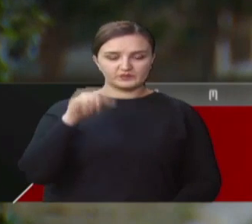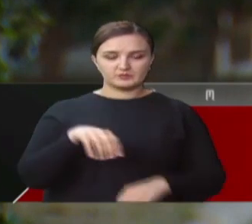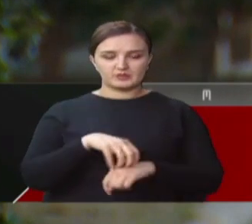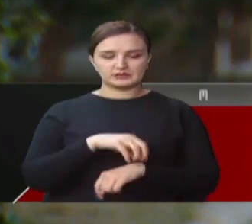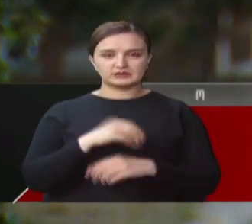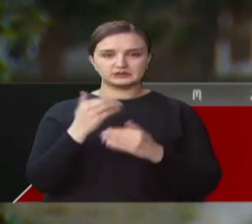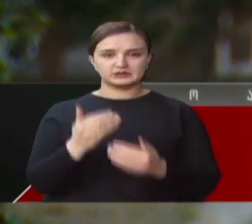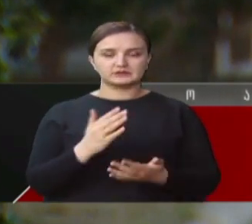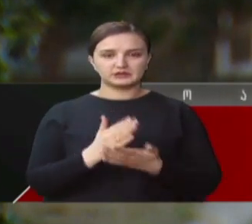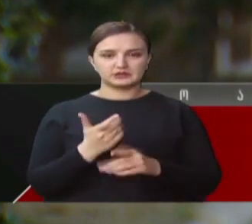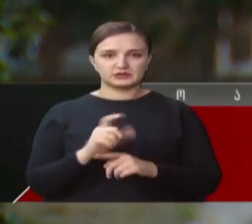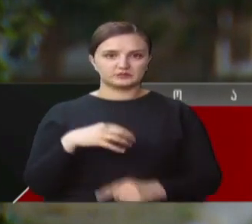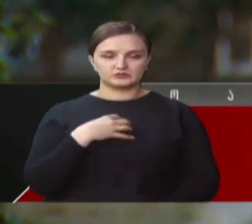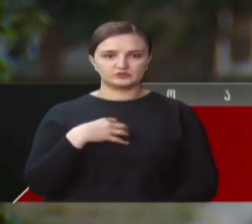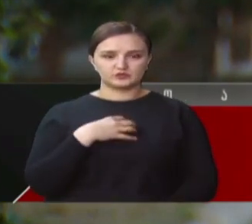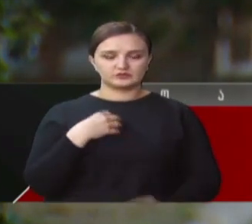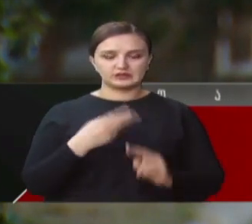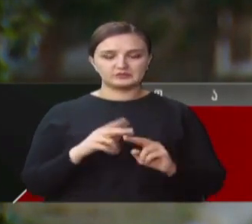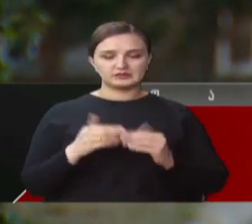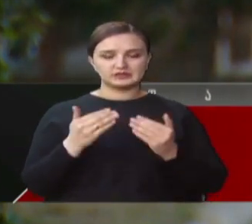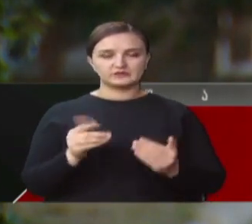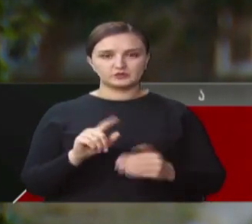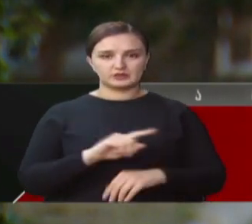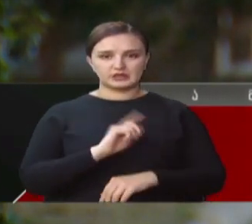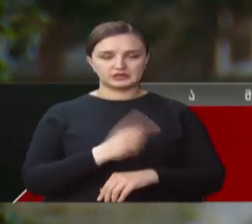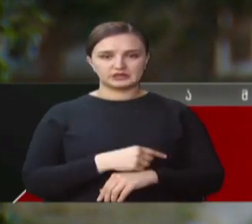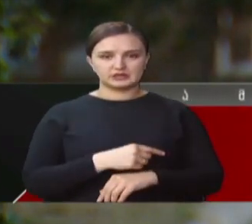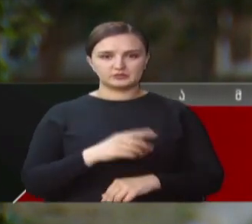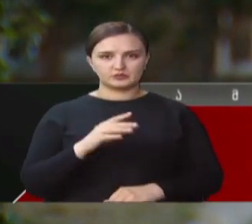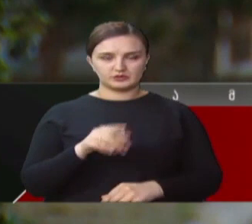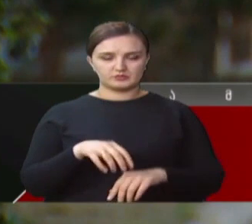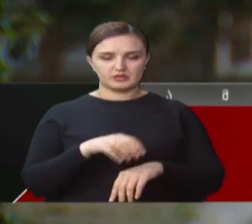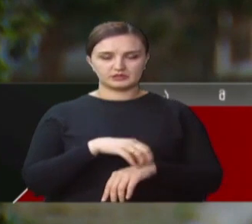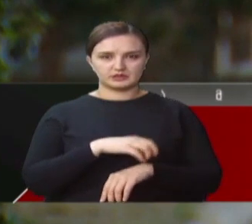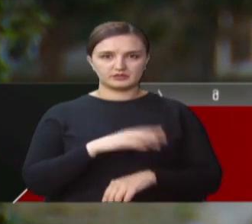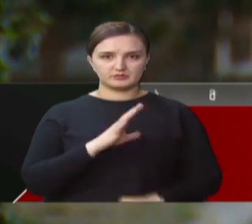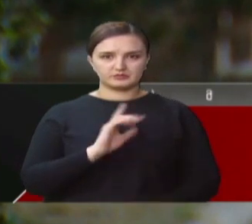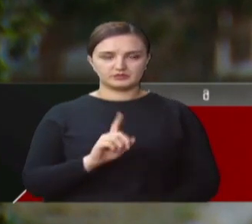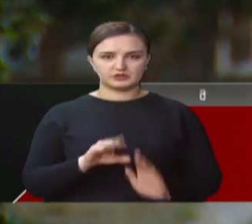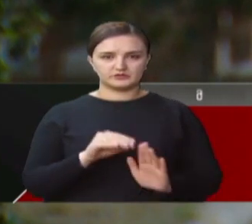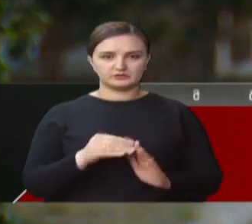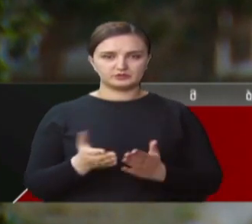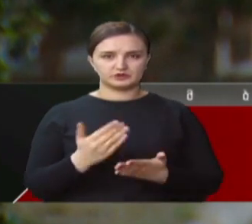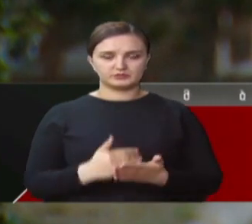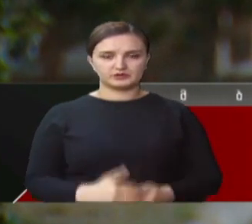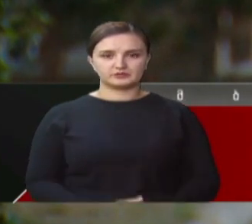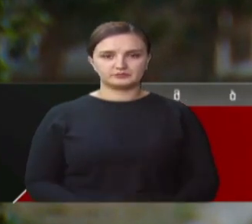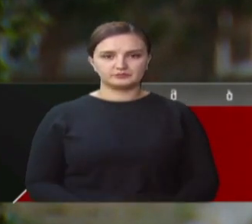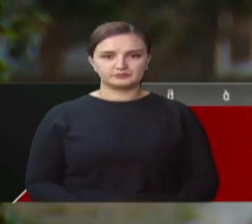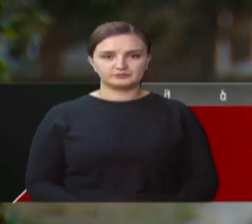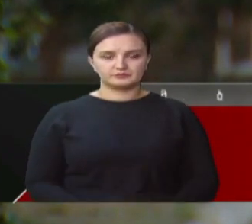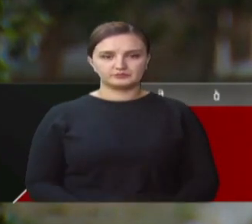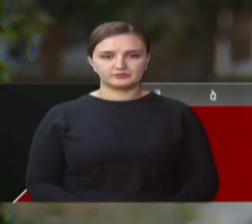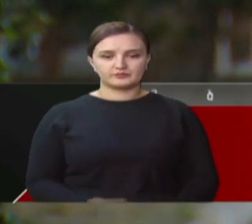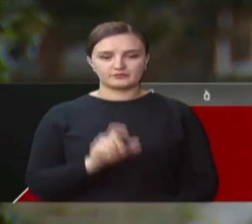პარტიისთვის არის ძალიან მნიშვნელოვანი იმისათვის, რომ გაძლიერებული პარტია გამოვიდეს არჩევნების შემდეგ და ის ადამიანები,